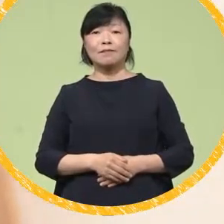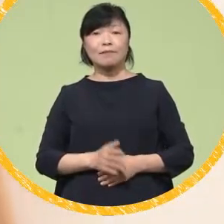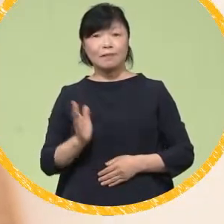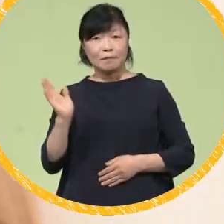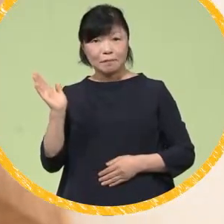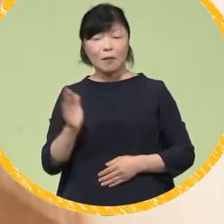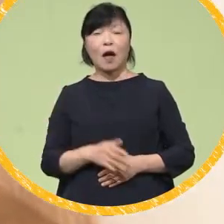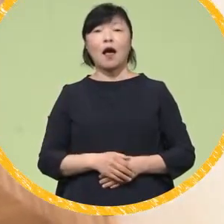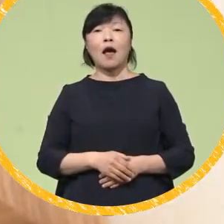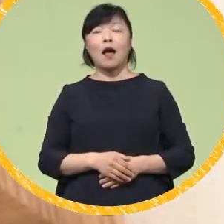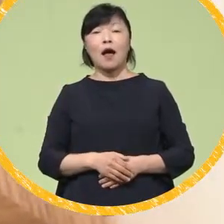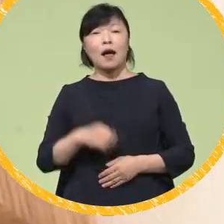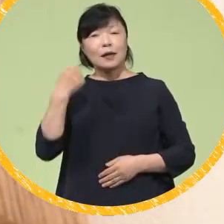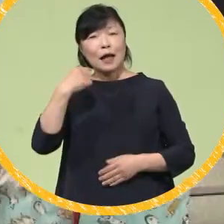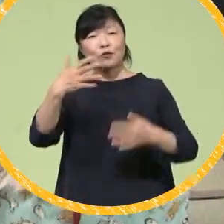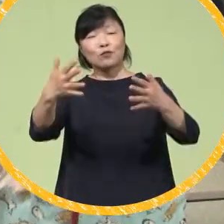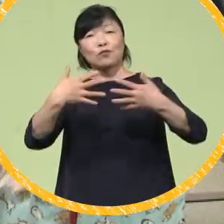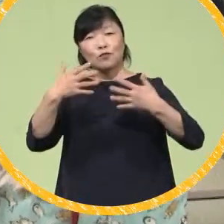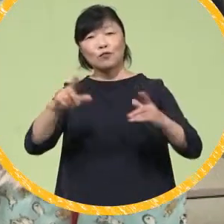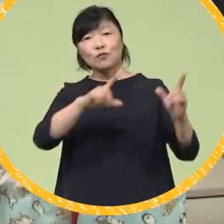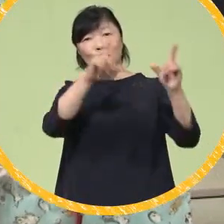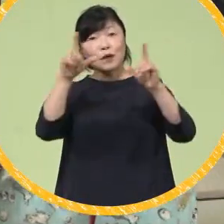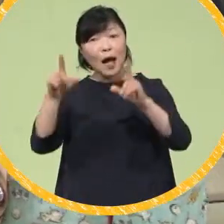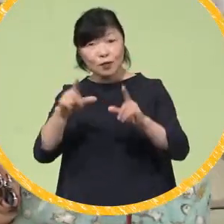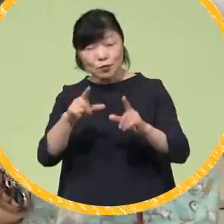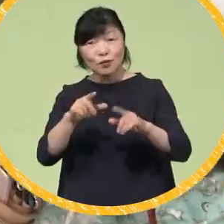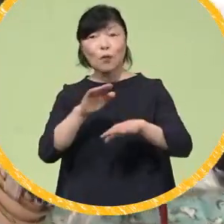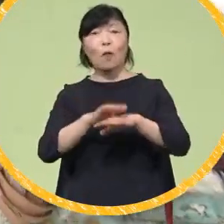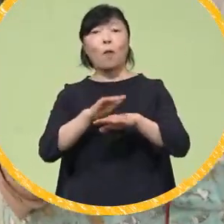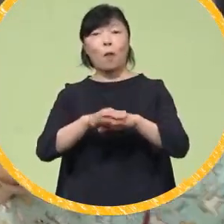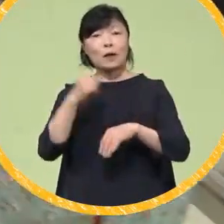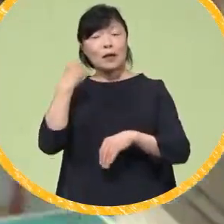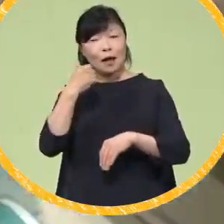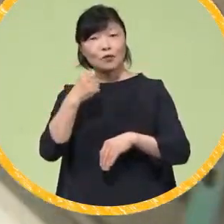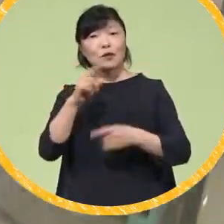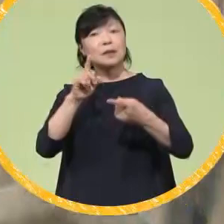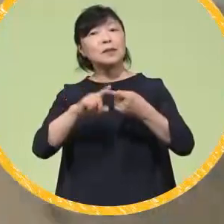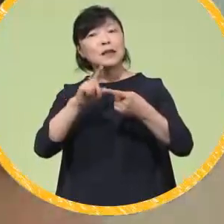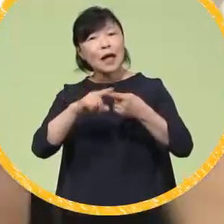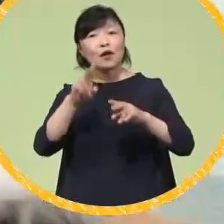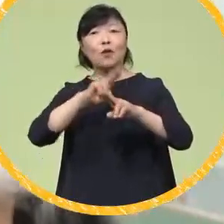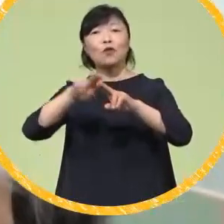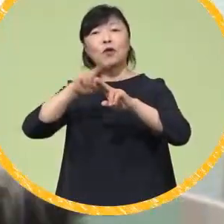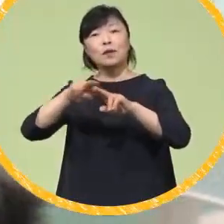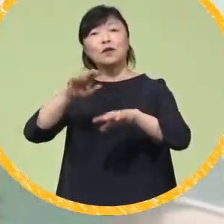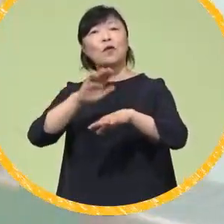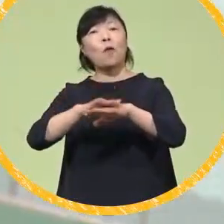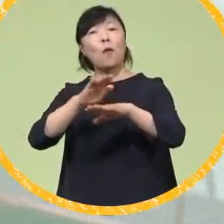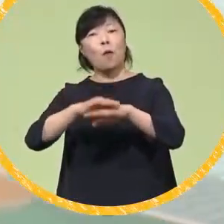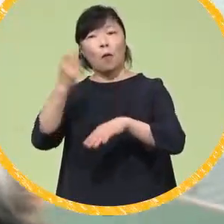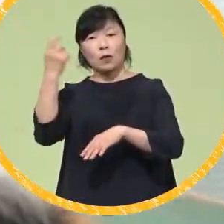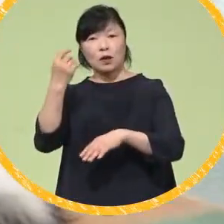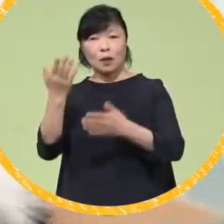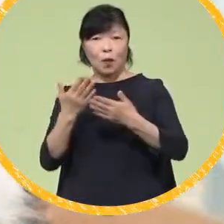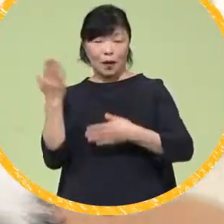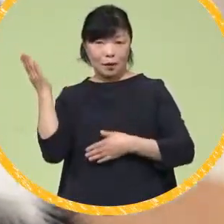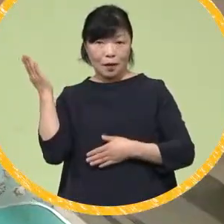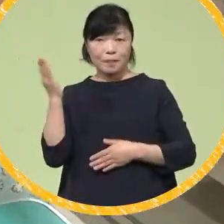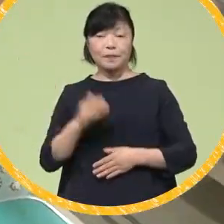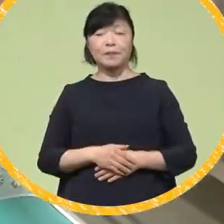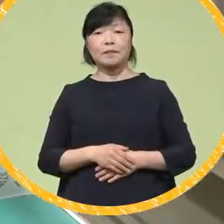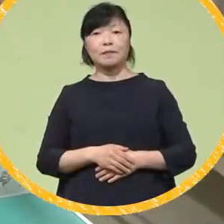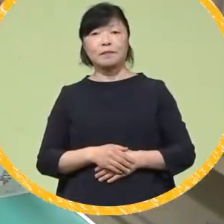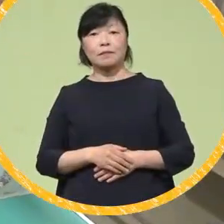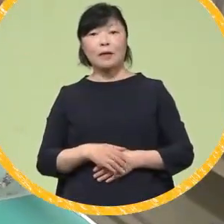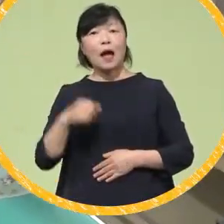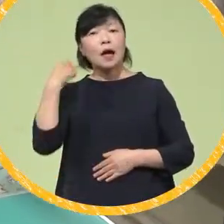に少しでも夏を涼しく過ごしてほしいと夏におすすめのトリミングを教えてもらいましたよ。